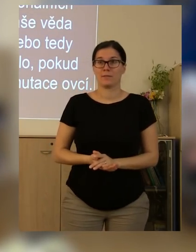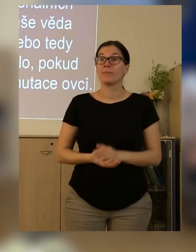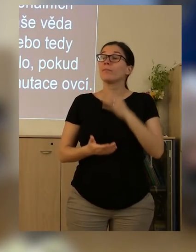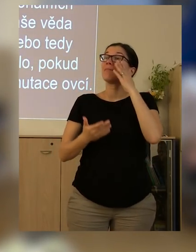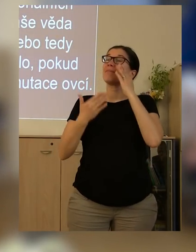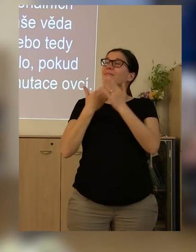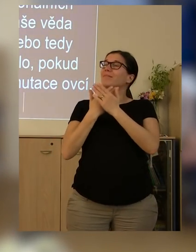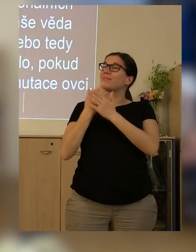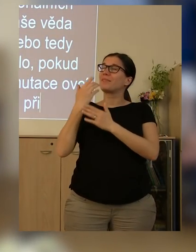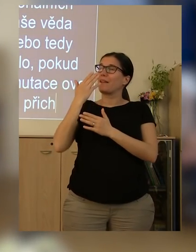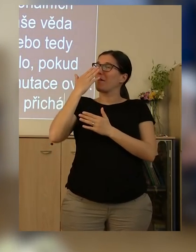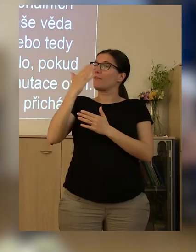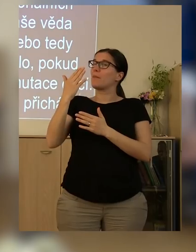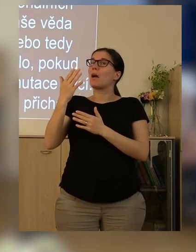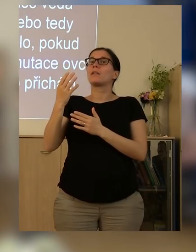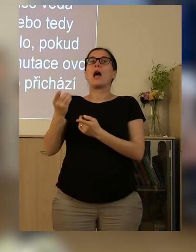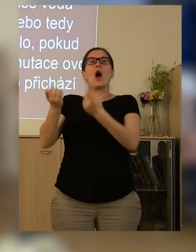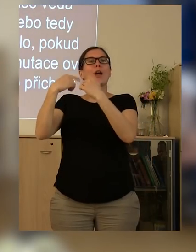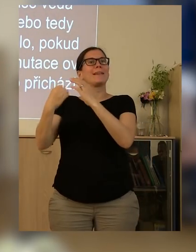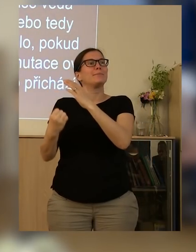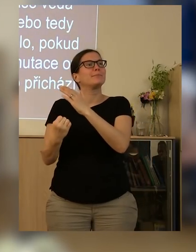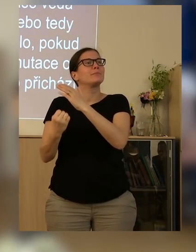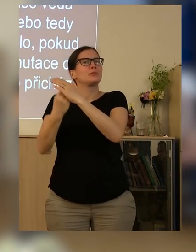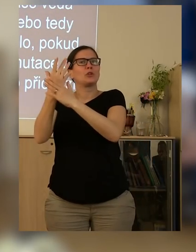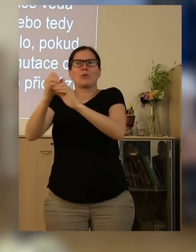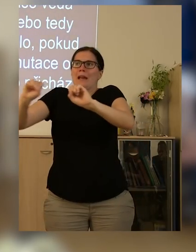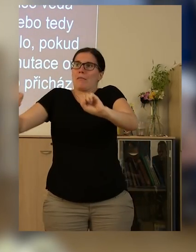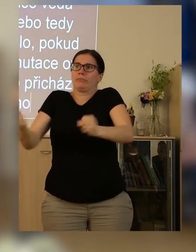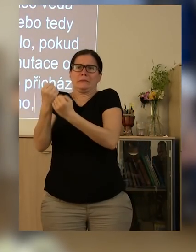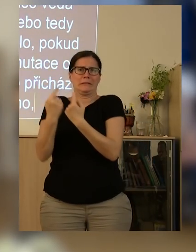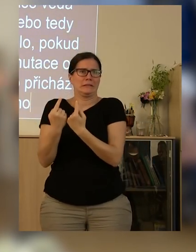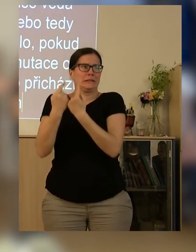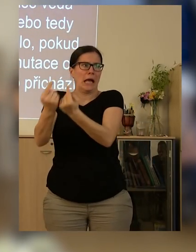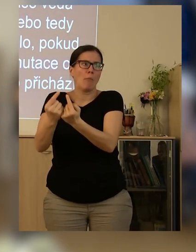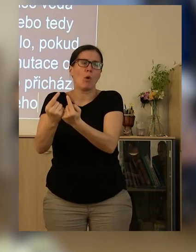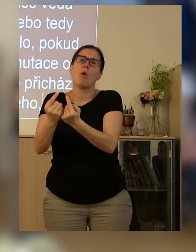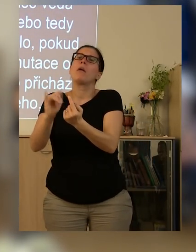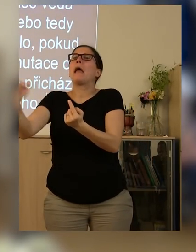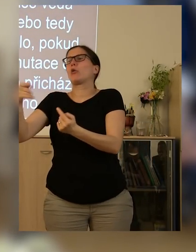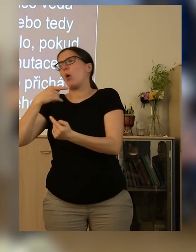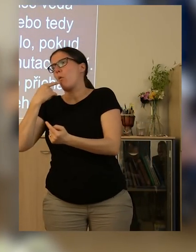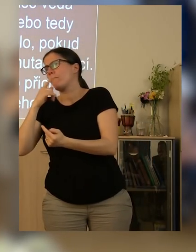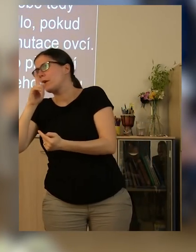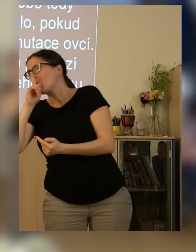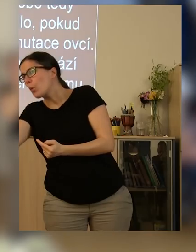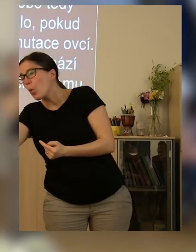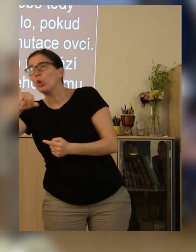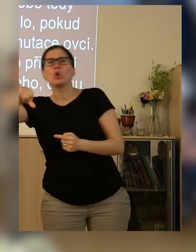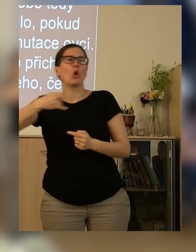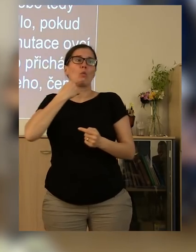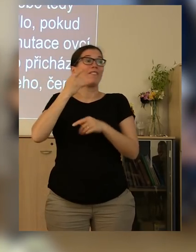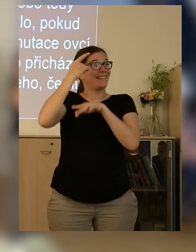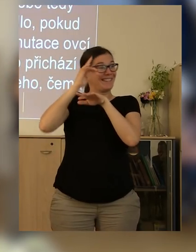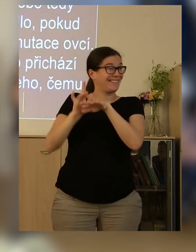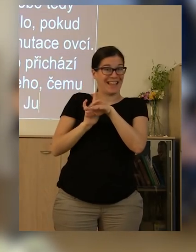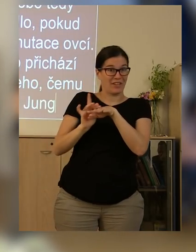že to, co přichází samo, to, co přichází z přírody, z něčeho, čemu říkáme Bůh, nebo čemu Jung říká nevědomí, je prostě